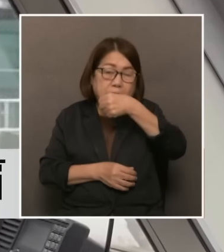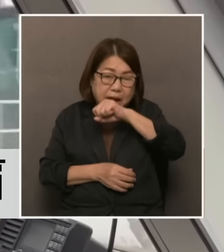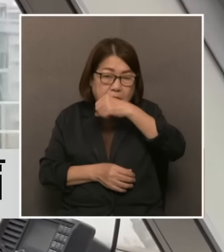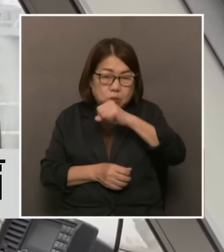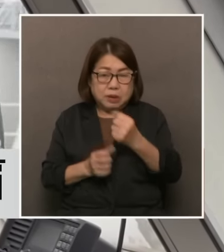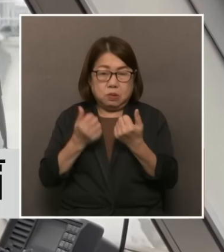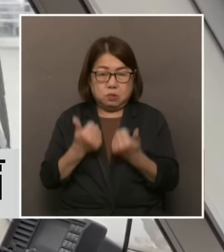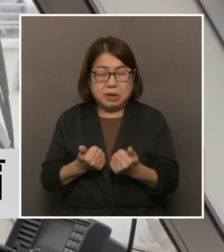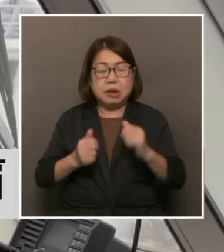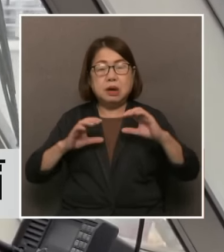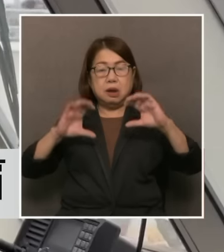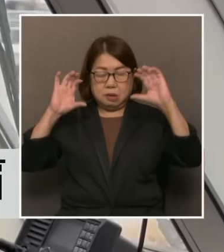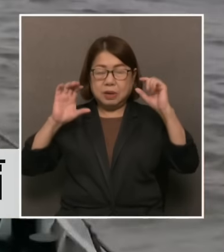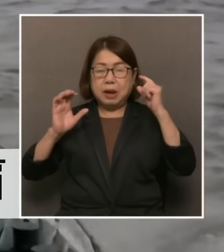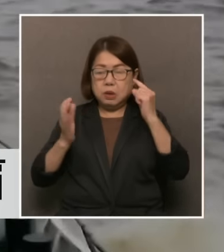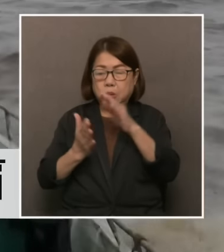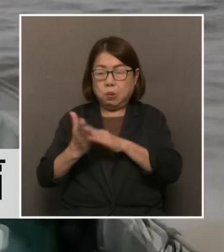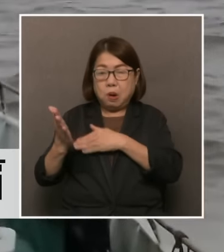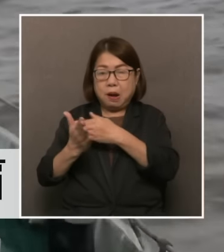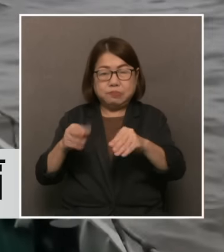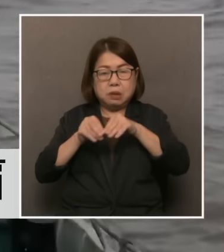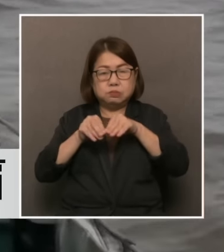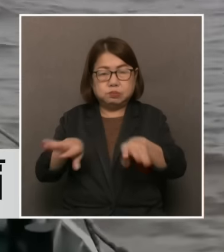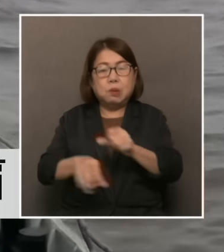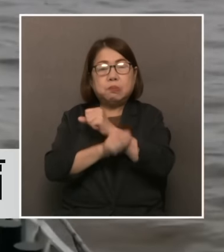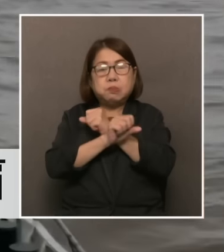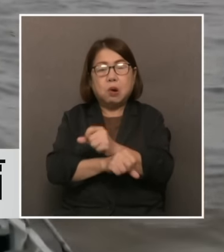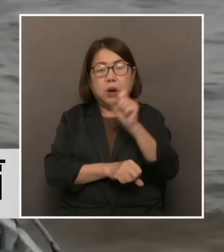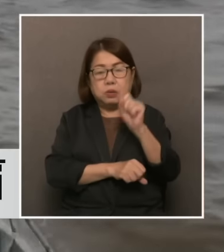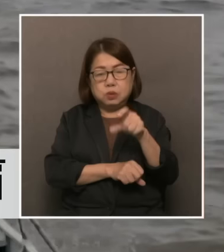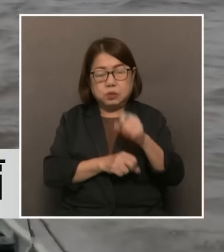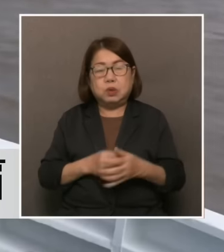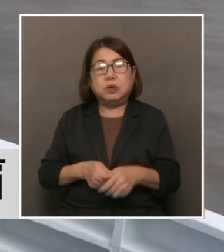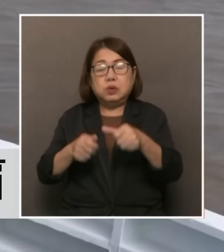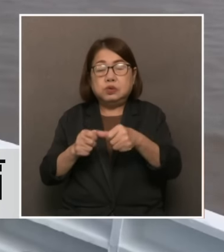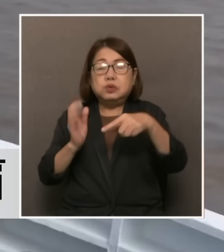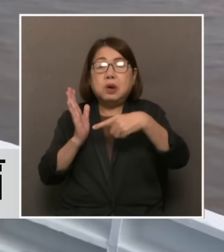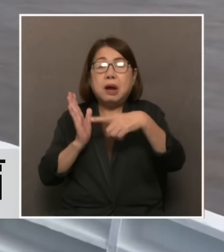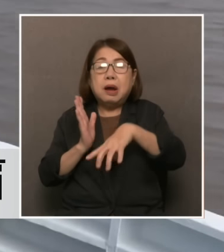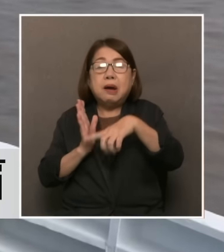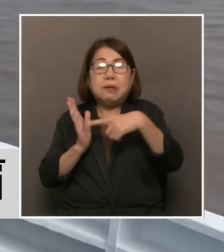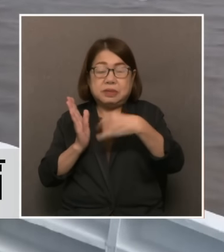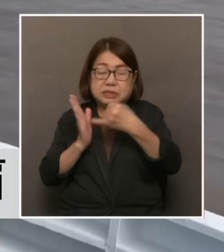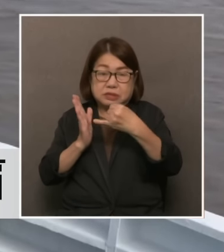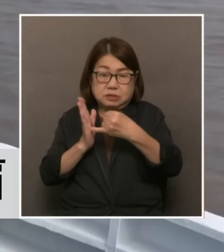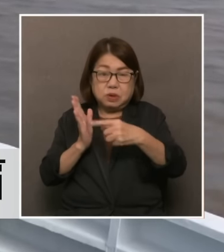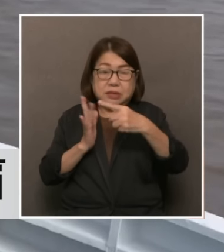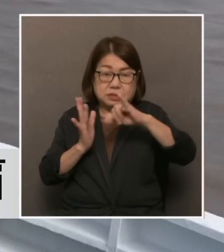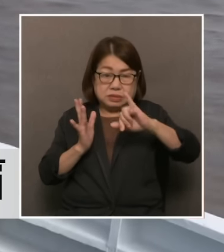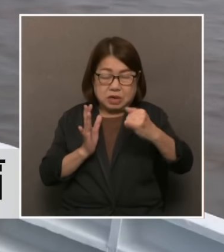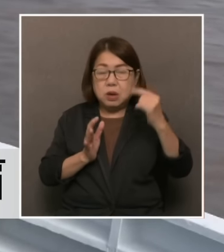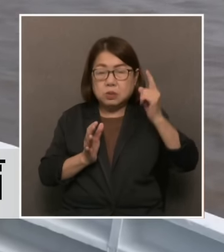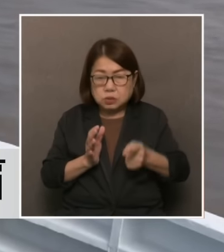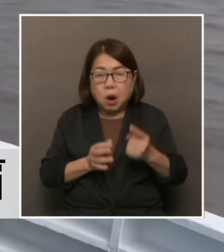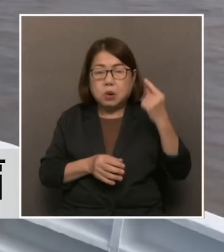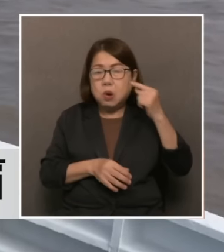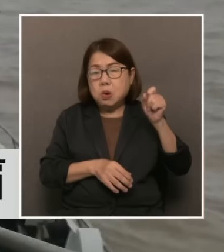ท้องถินได้ออกมาตรการชุกเฉินเพื่อรับมืออย่ใมทนเจอเจียงใช้มาตรการชุกเฉินระดับ 3ระ